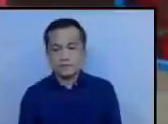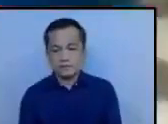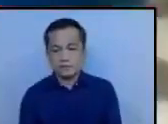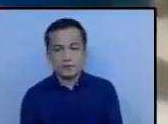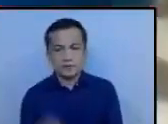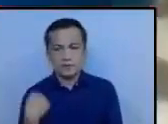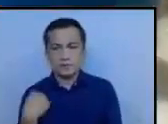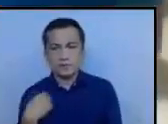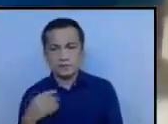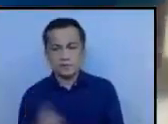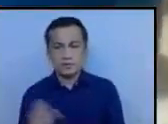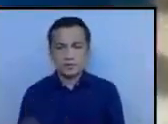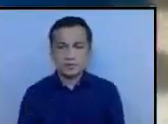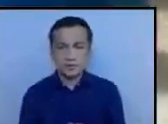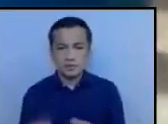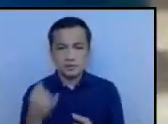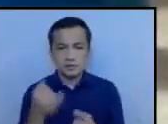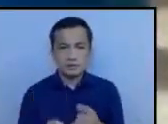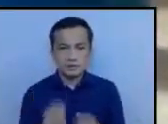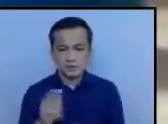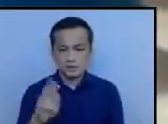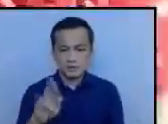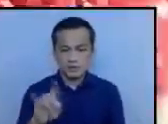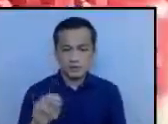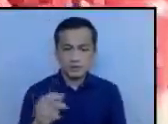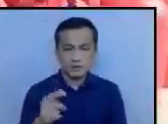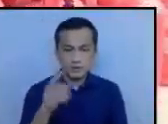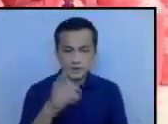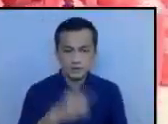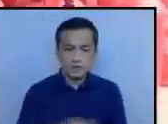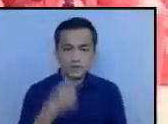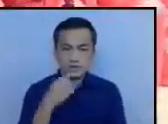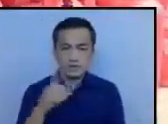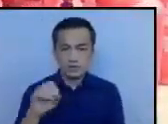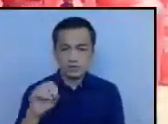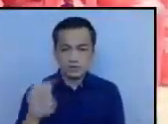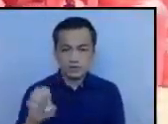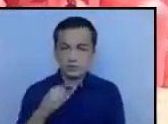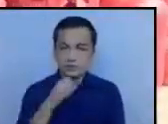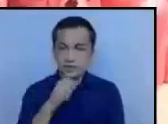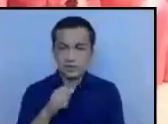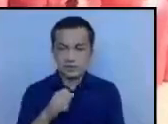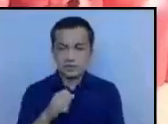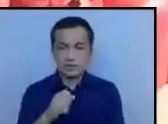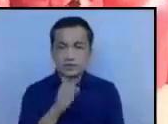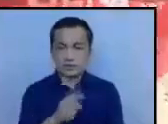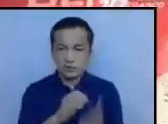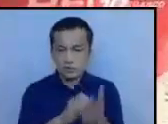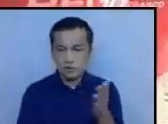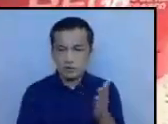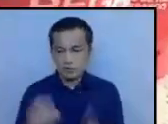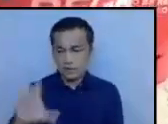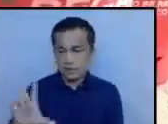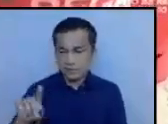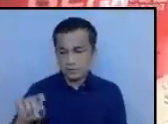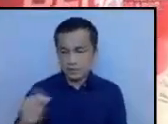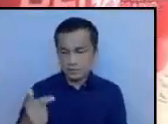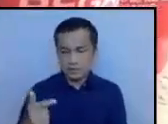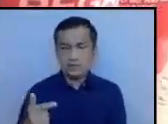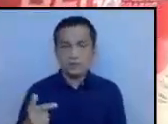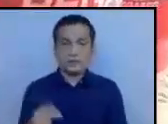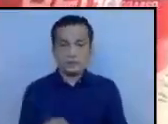ang nalalabing trading days, giit ng DOE, hindi pa tiyak ang rollback sa LPG. Ngunit kanilang kinumpirma